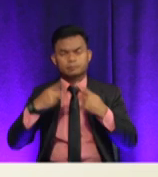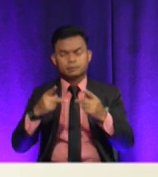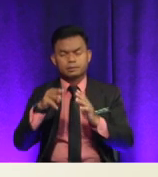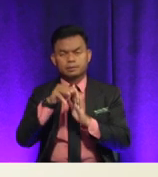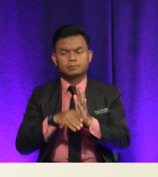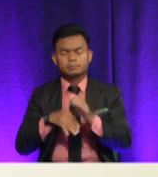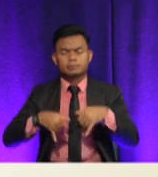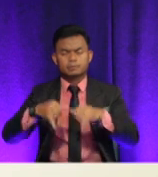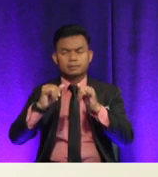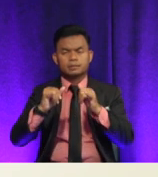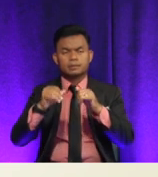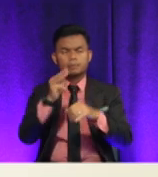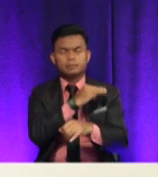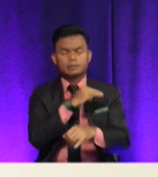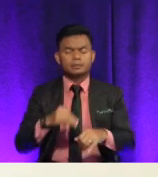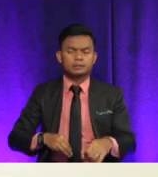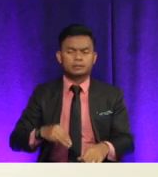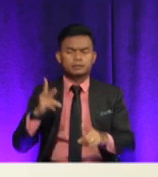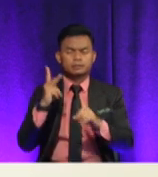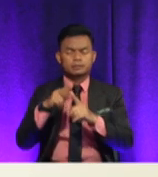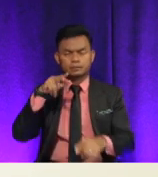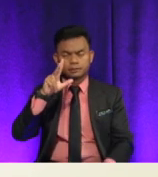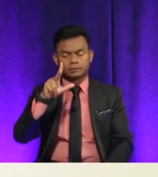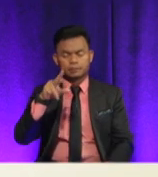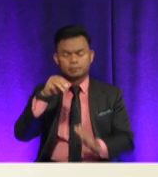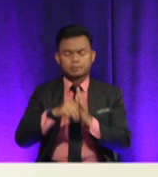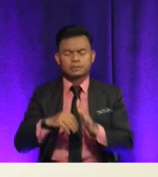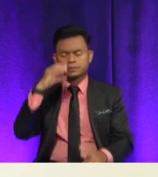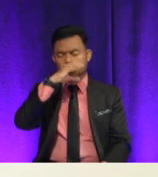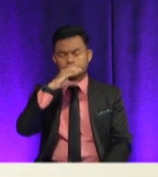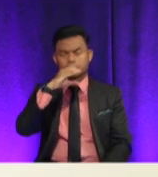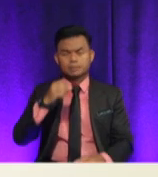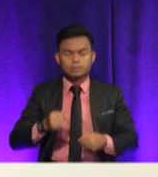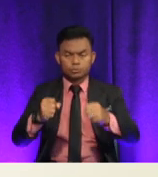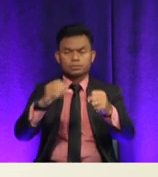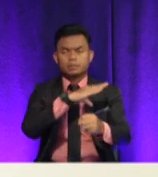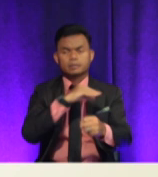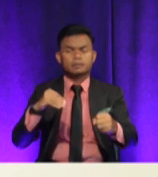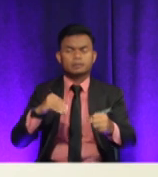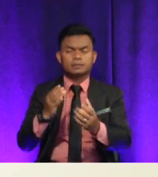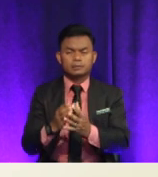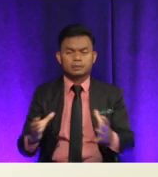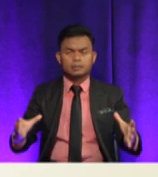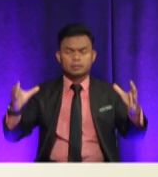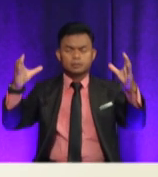sungai dengan Apa maksud dia oke maksudnya di sini Anda terasa sangatlah